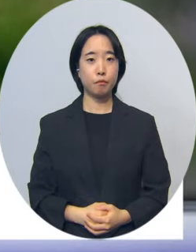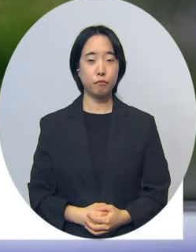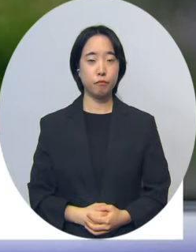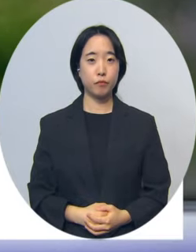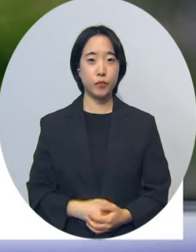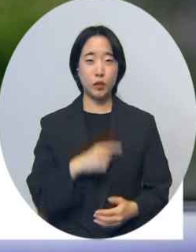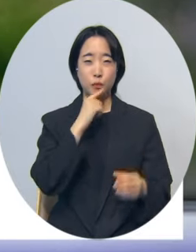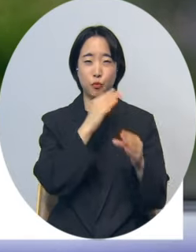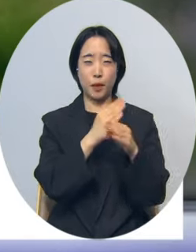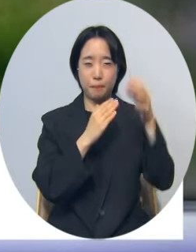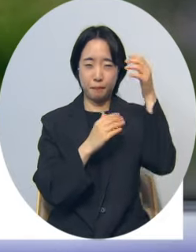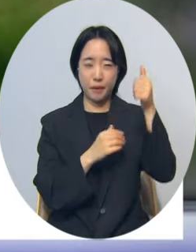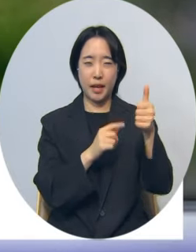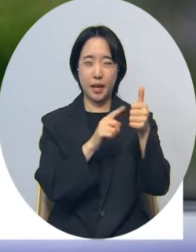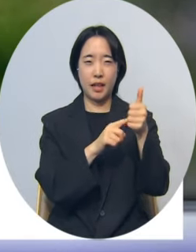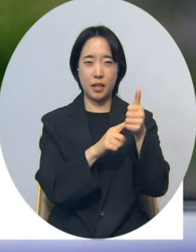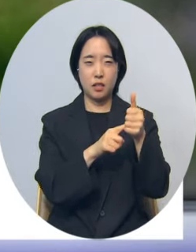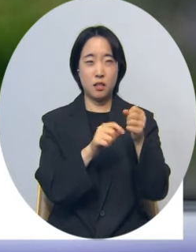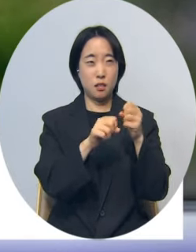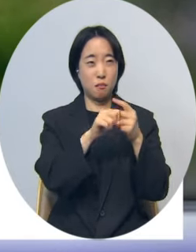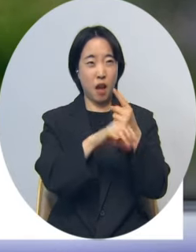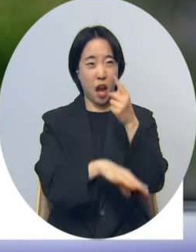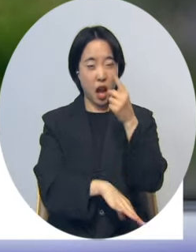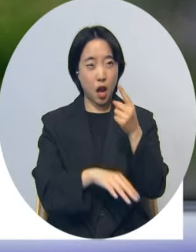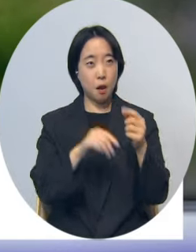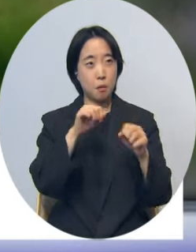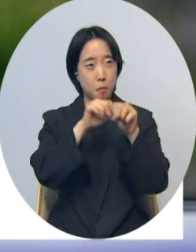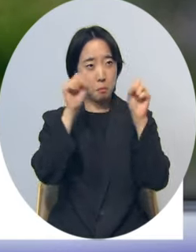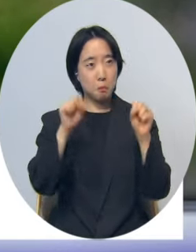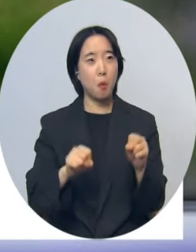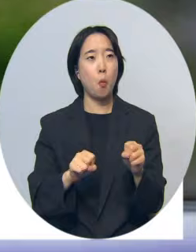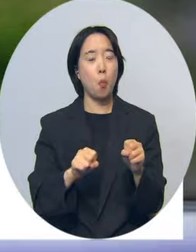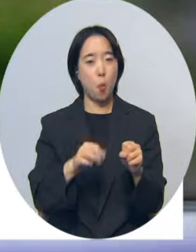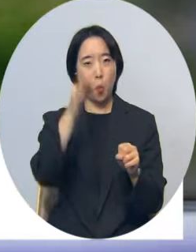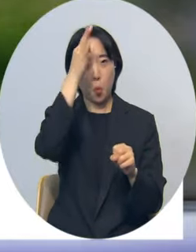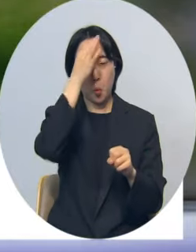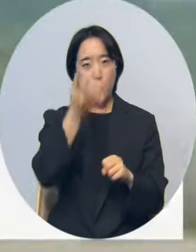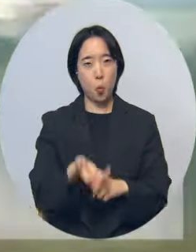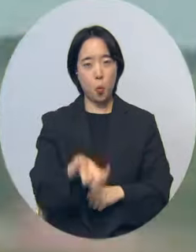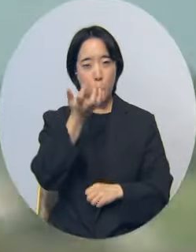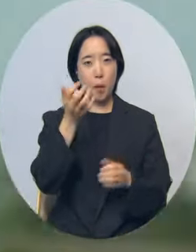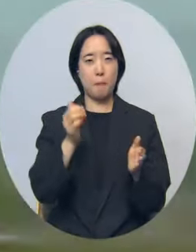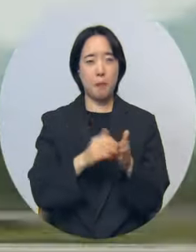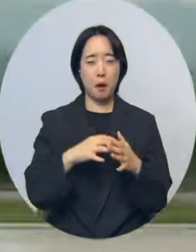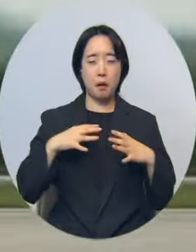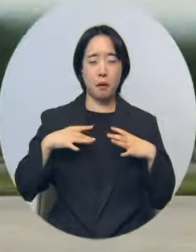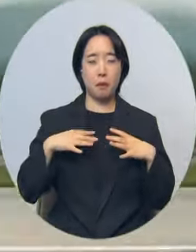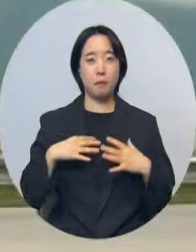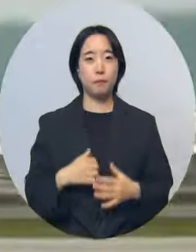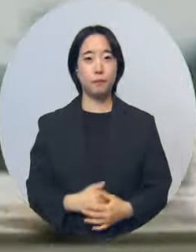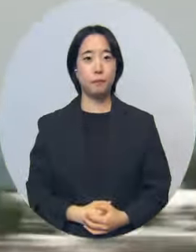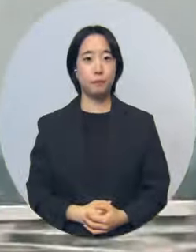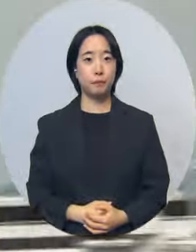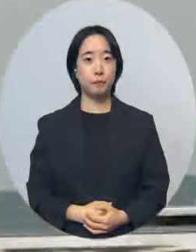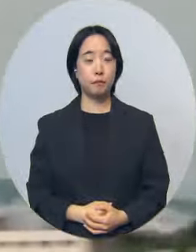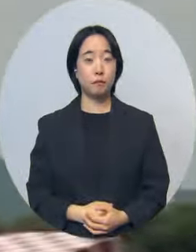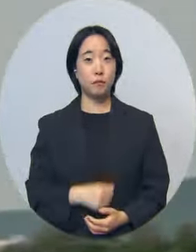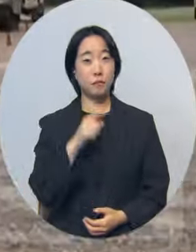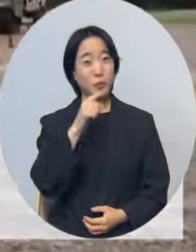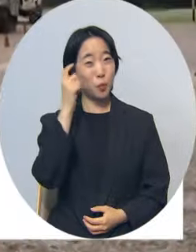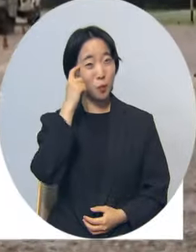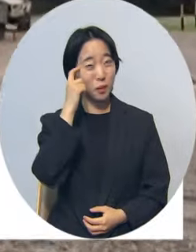동지께서는 방사포차의 자동화 체계가 높은 수준에서 실현되었다고. 북한이 UFS 연습 기간에